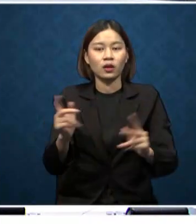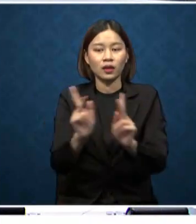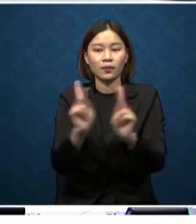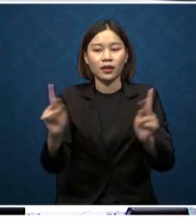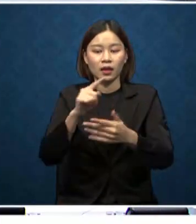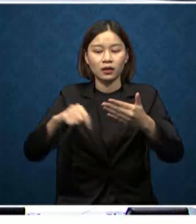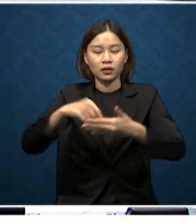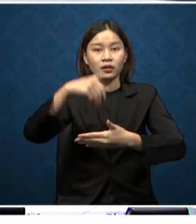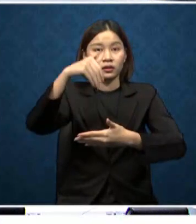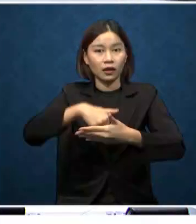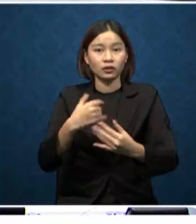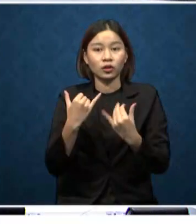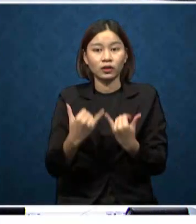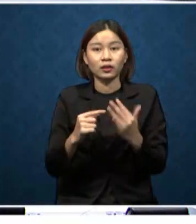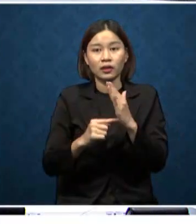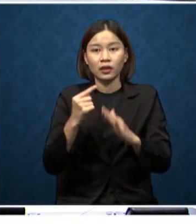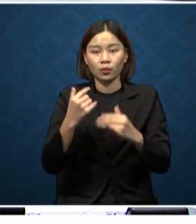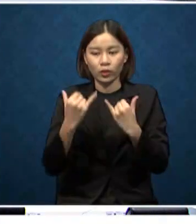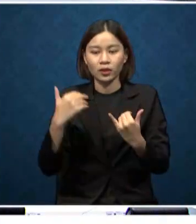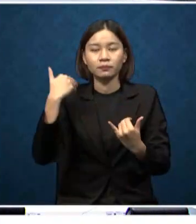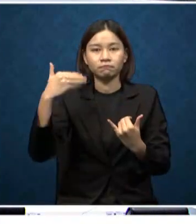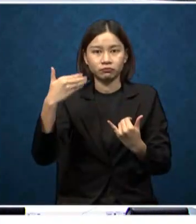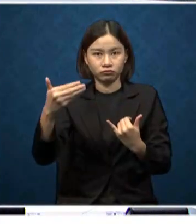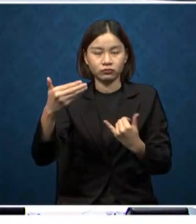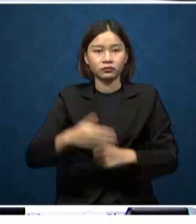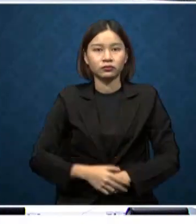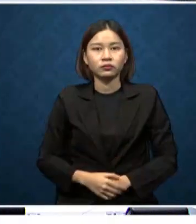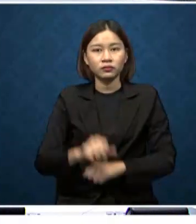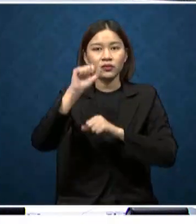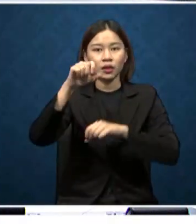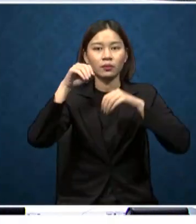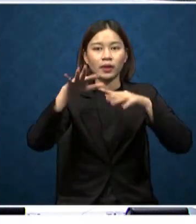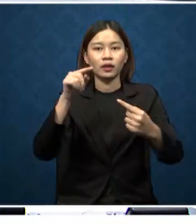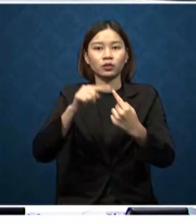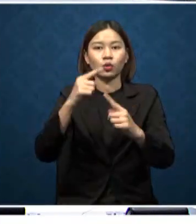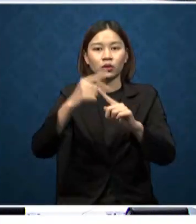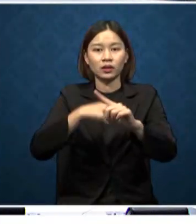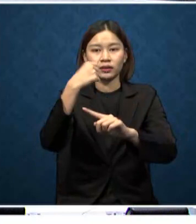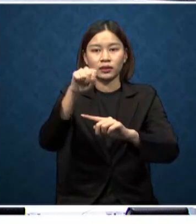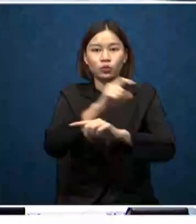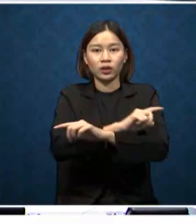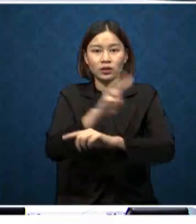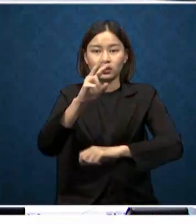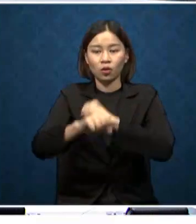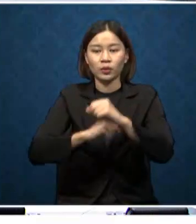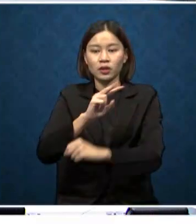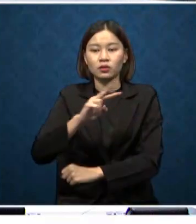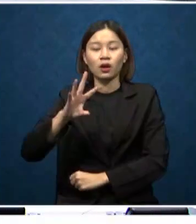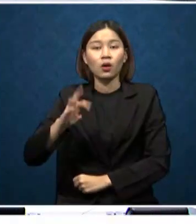ลือกตั้งทั้งนี้ตั้งแต่บัดนี้เป็นต้นไปประกาศณวันที่2ตุลาคมพุทธศัก